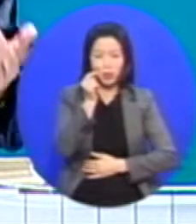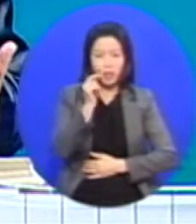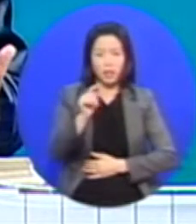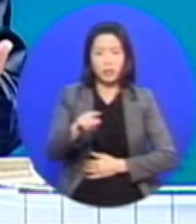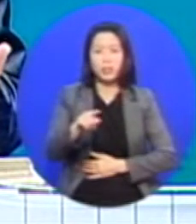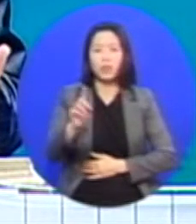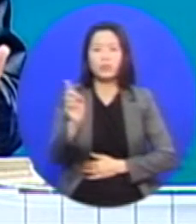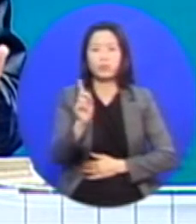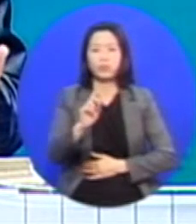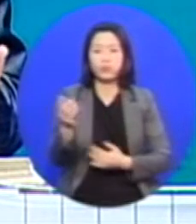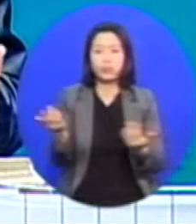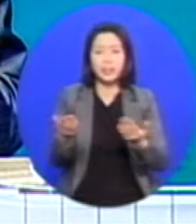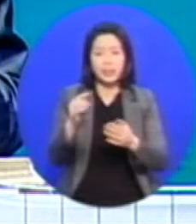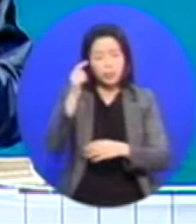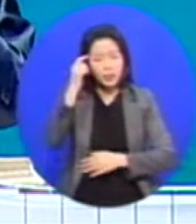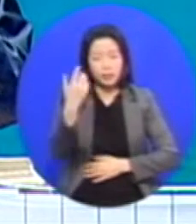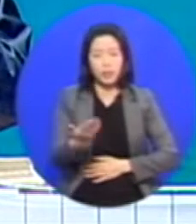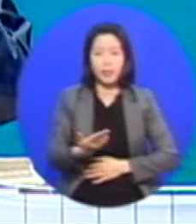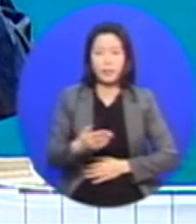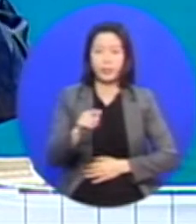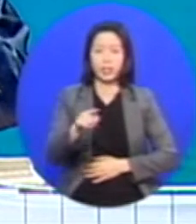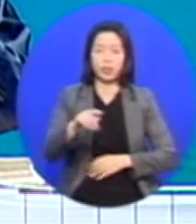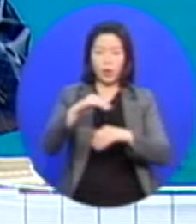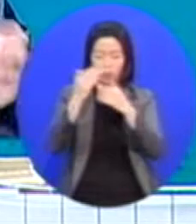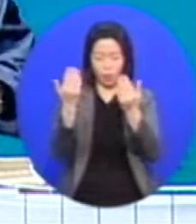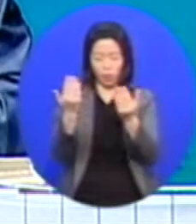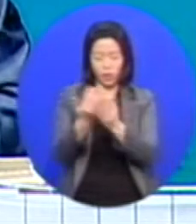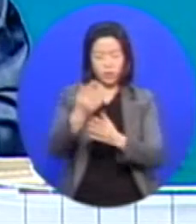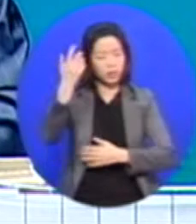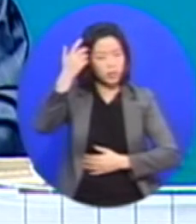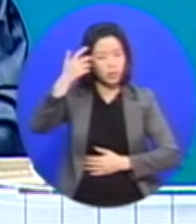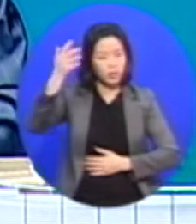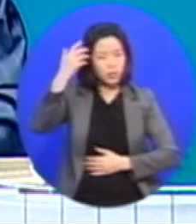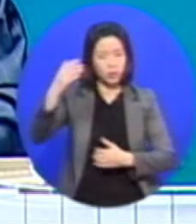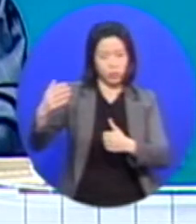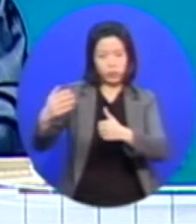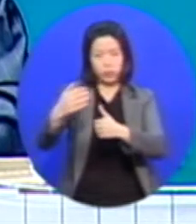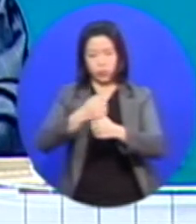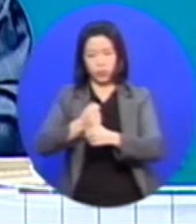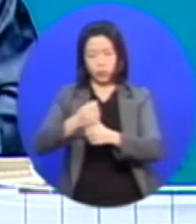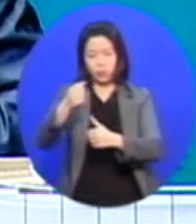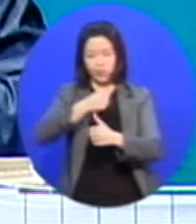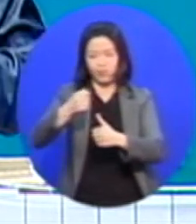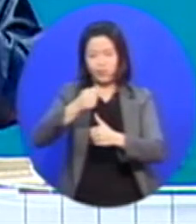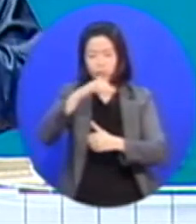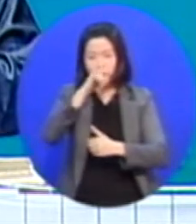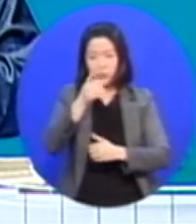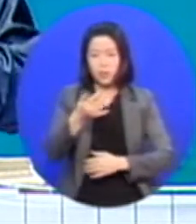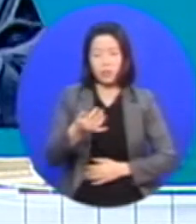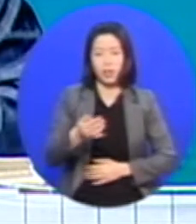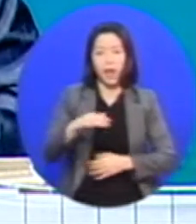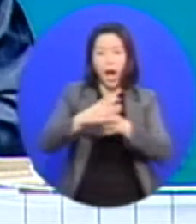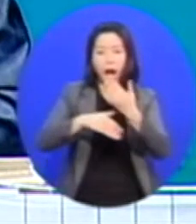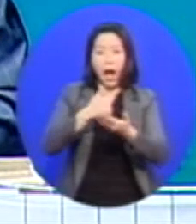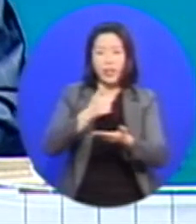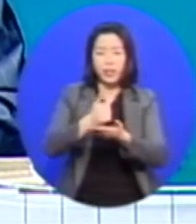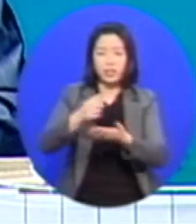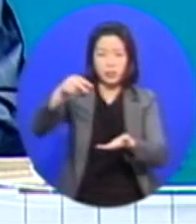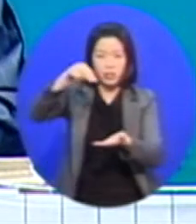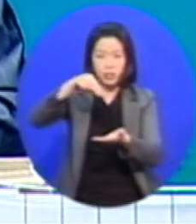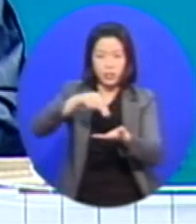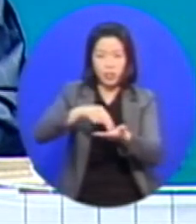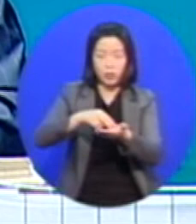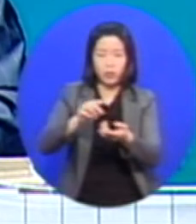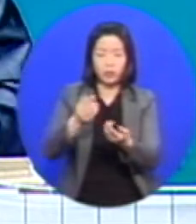지금 무슨 일이죠 그가 완전히 영적으로 묶여 있는가요 하나님이 세워주신 자리에 서지 못하고 있는